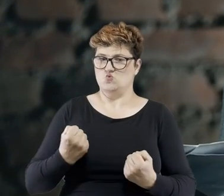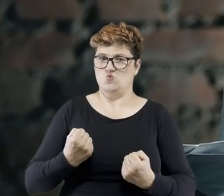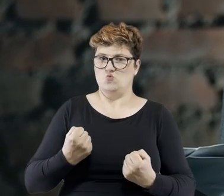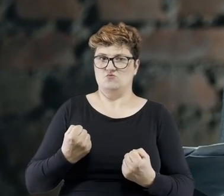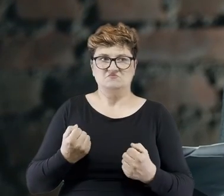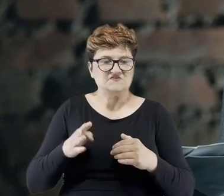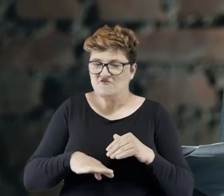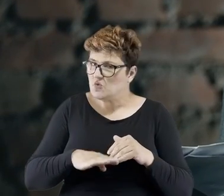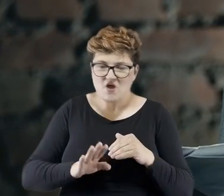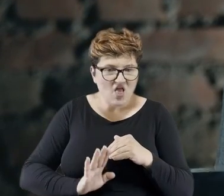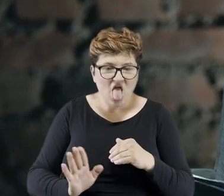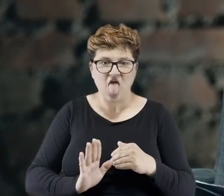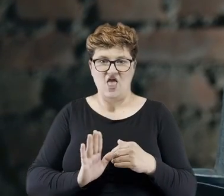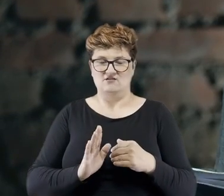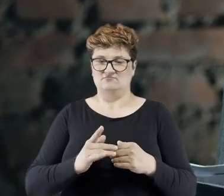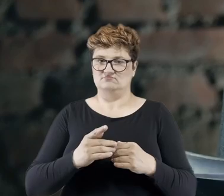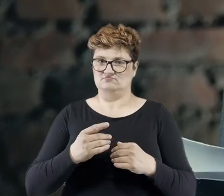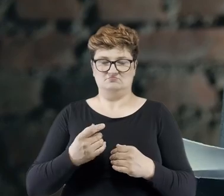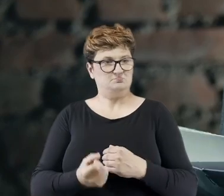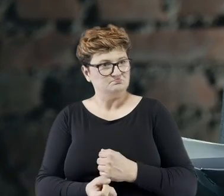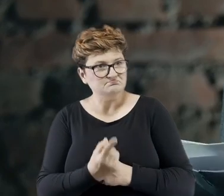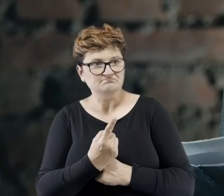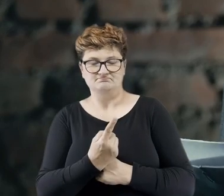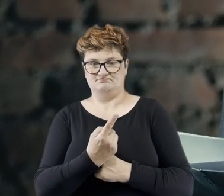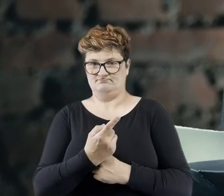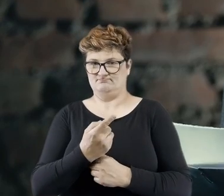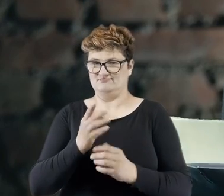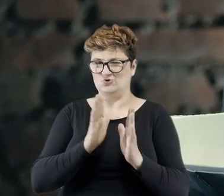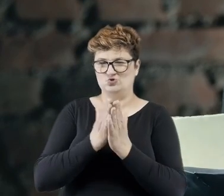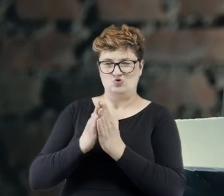głos niezwykły i taki w polskiej literaturze